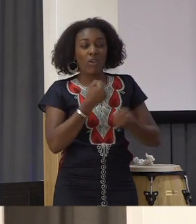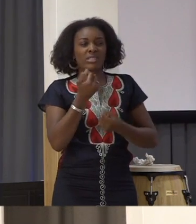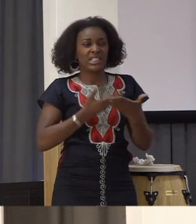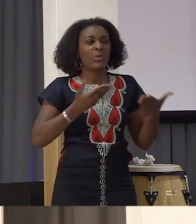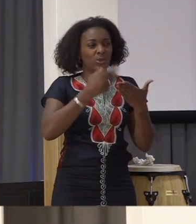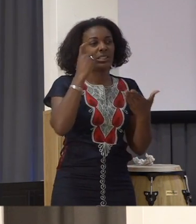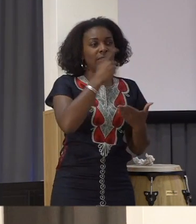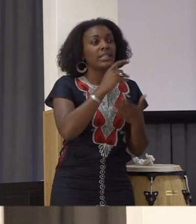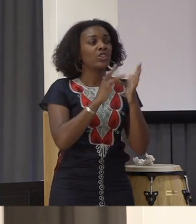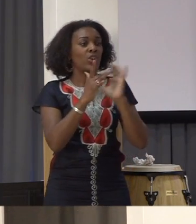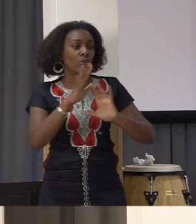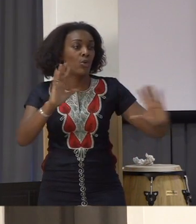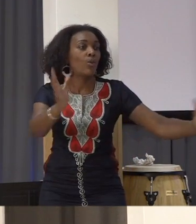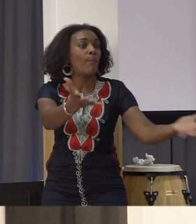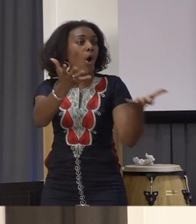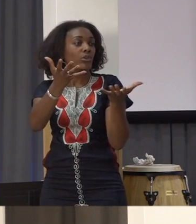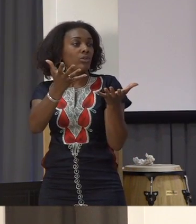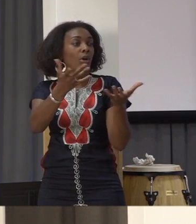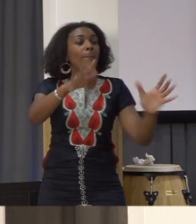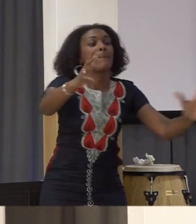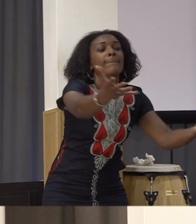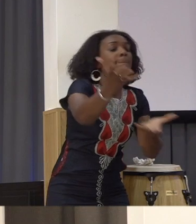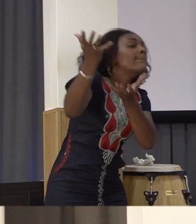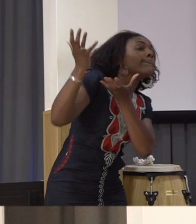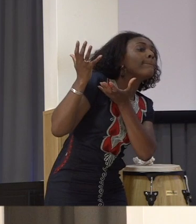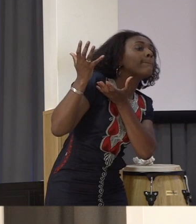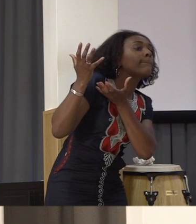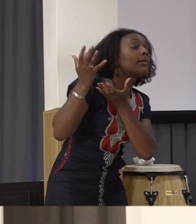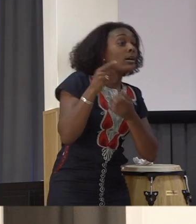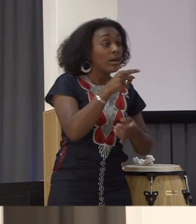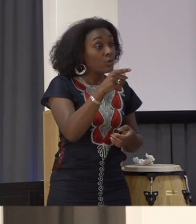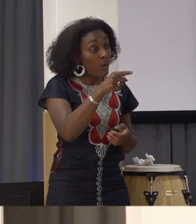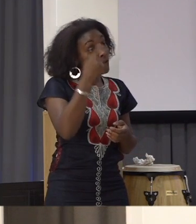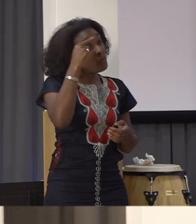cela n'est pas pour lui un fardeau. Tu ne déranges pas le Seigneur.